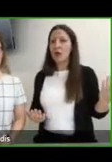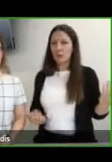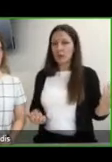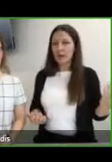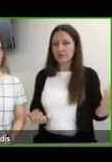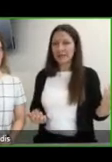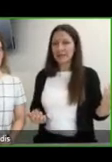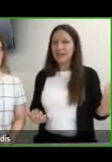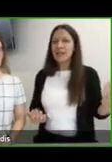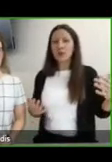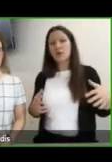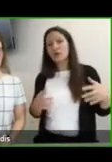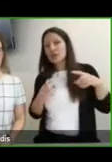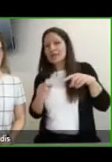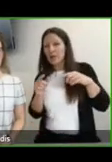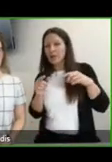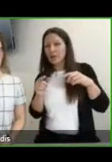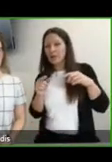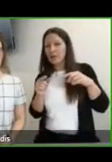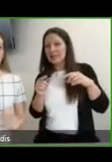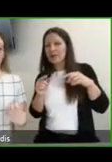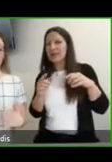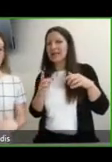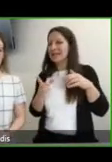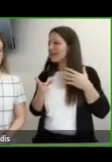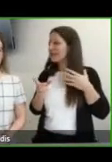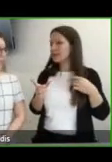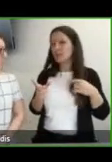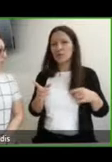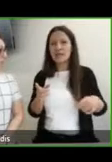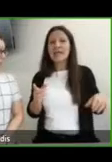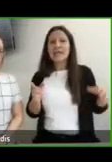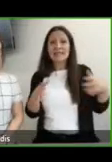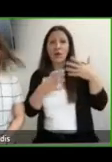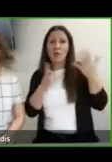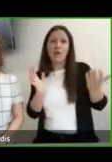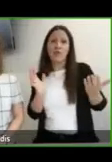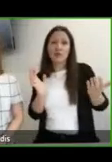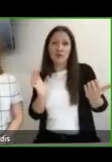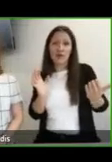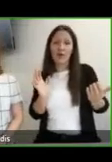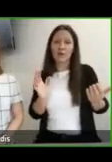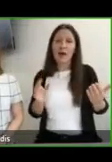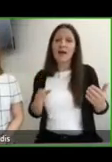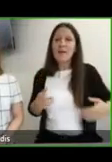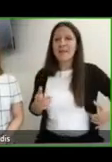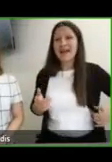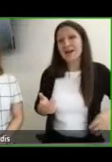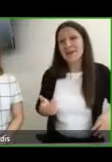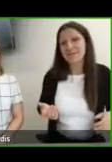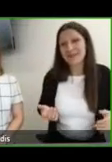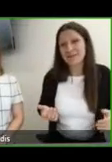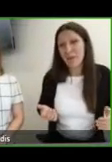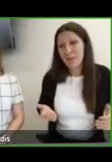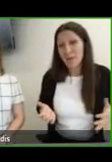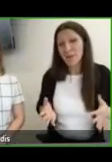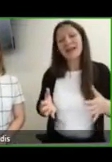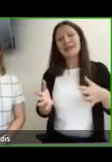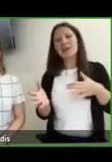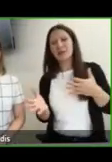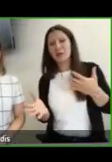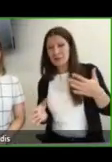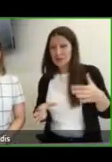ne l'a pas donné en prix. Donc, ça, c'est une question qui est intéressante à se poser. Si on l'a vu juste à un endroit,